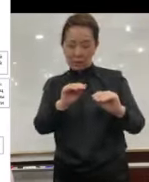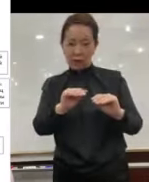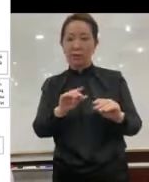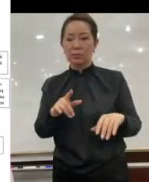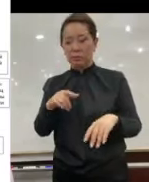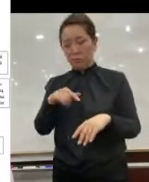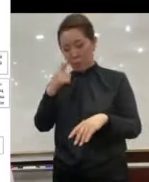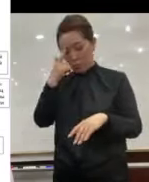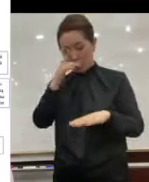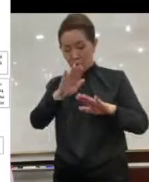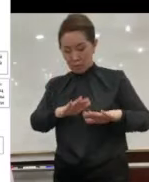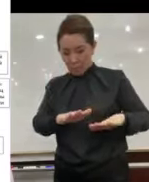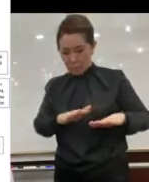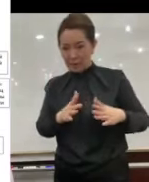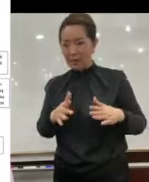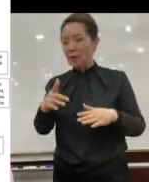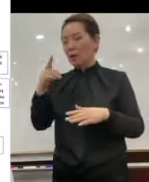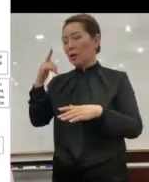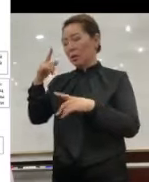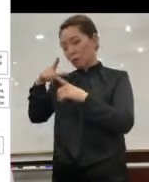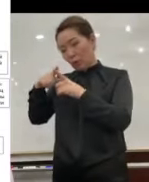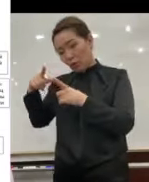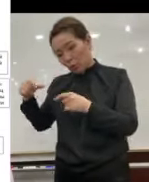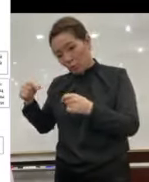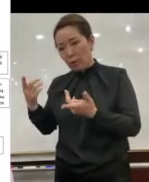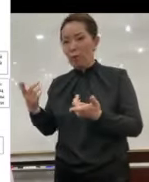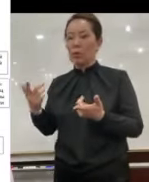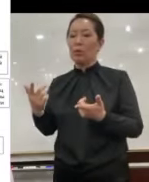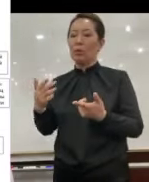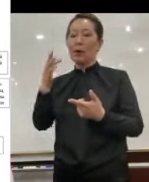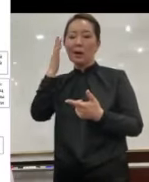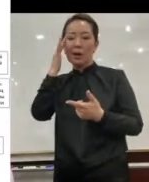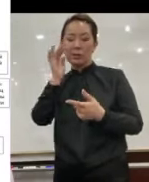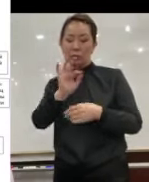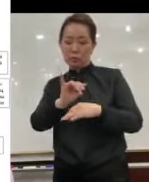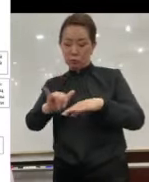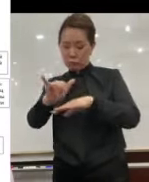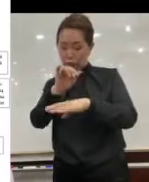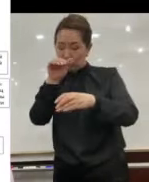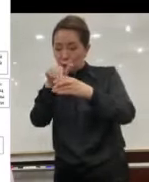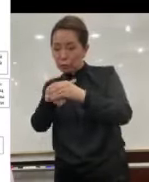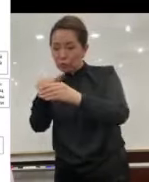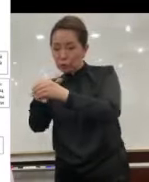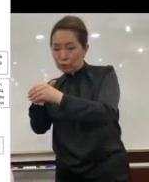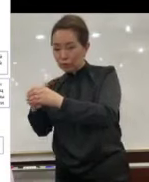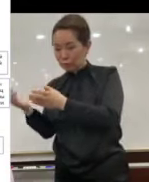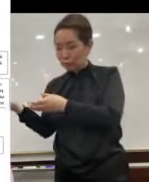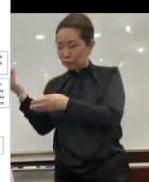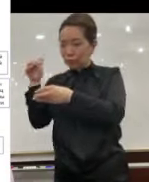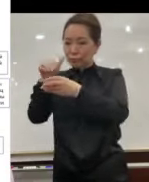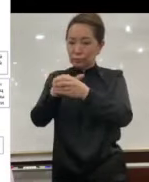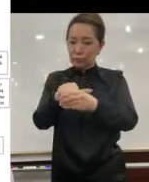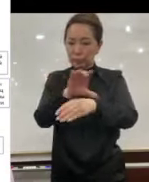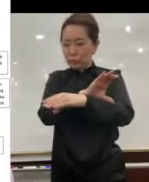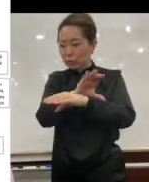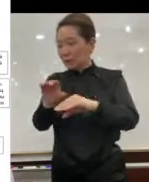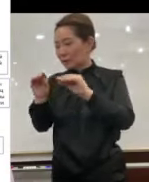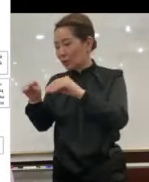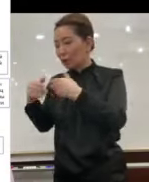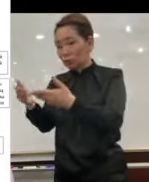Монголоос гадна одоо Япон гэх мэтчлэн бусад орнуудад бол сургалт зохион байгуулж